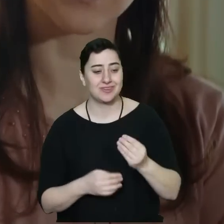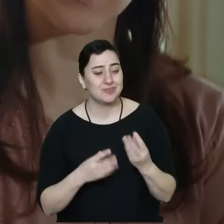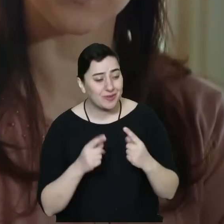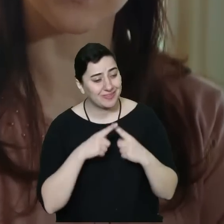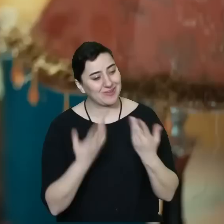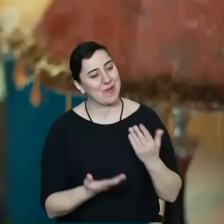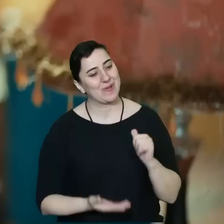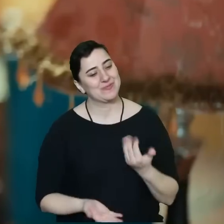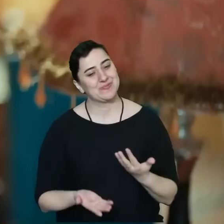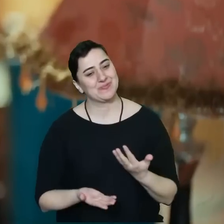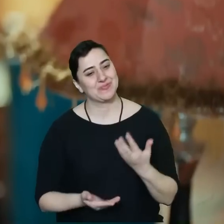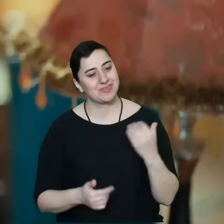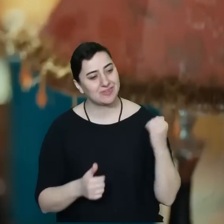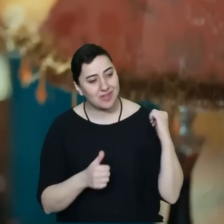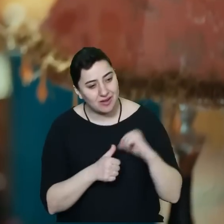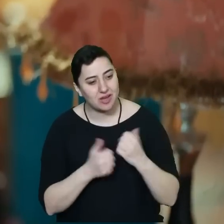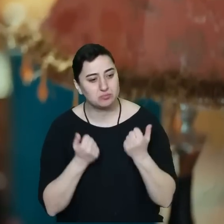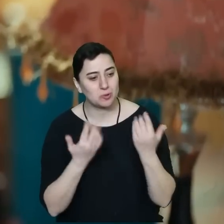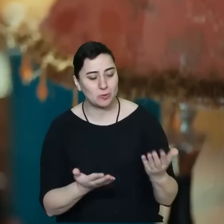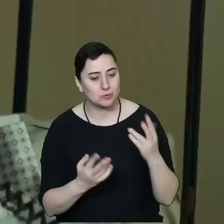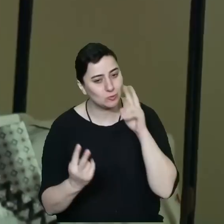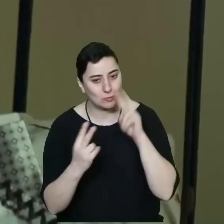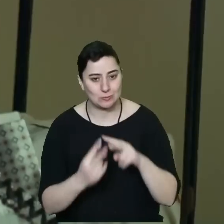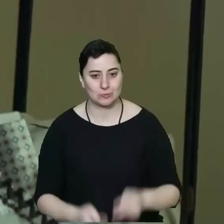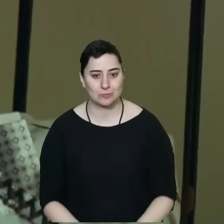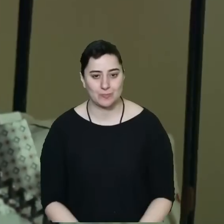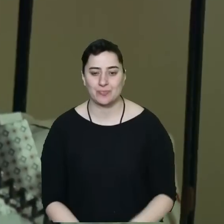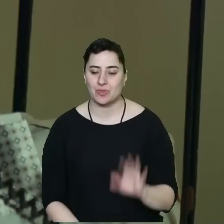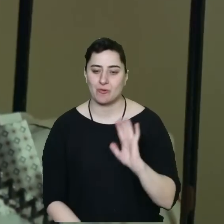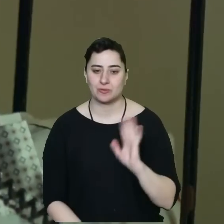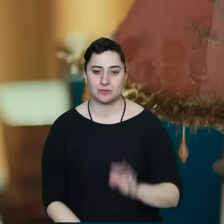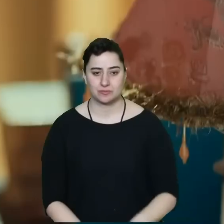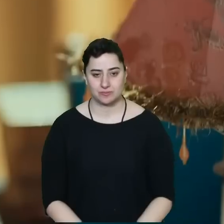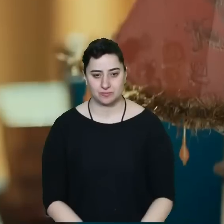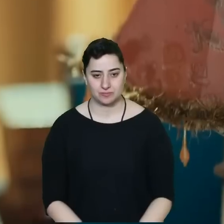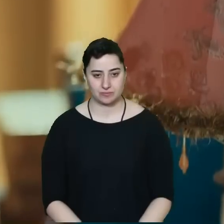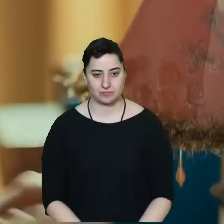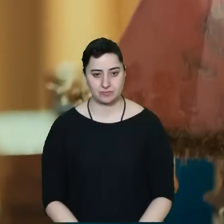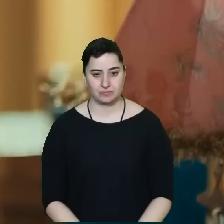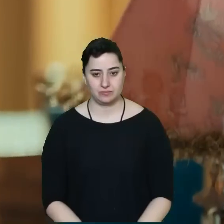yine mahcup ettin. Tekrar geçmiş olsun. Görüşmek üzere. Hoşça kal.